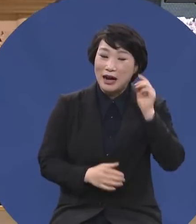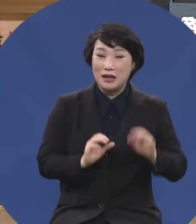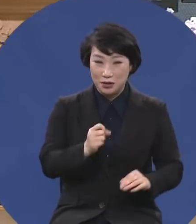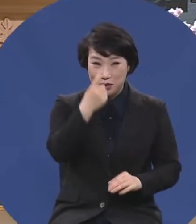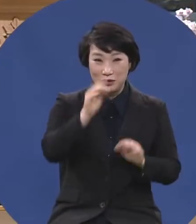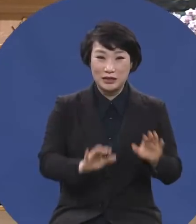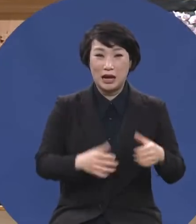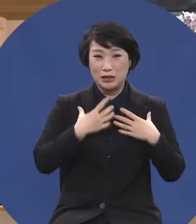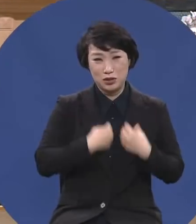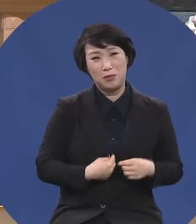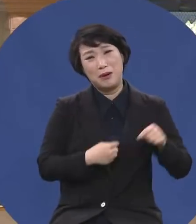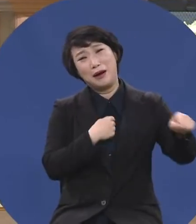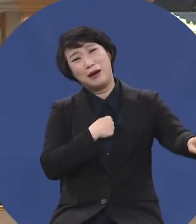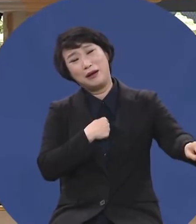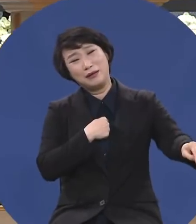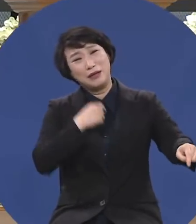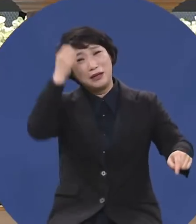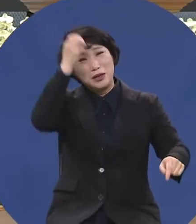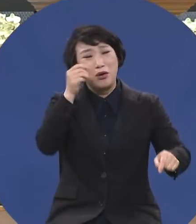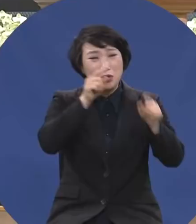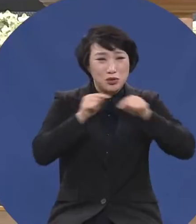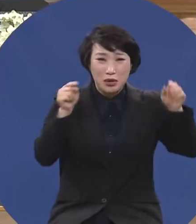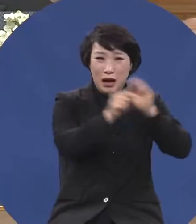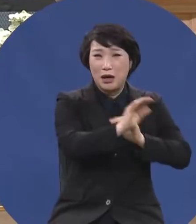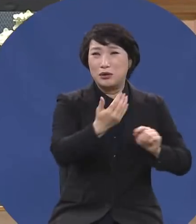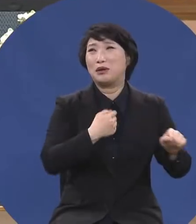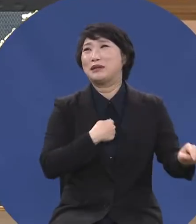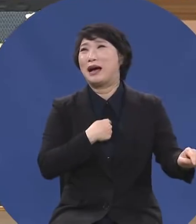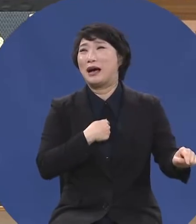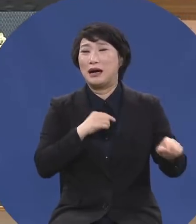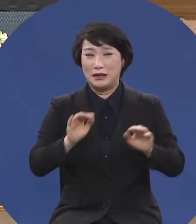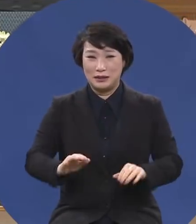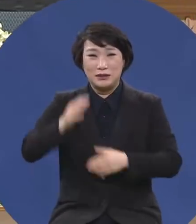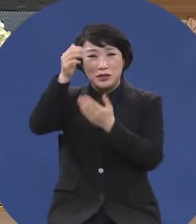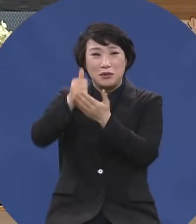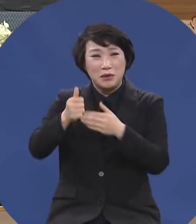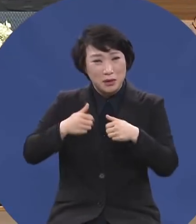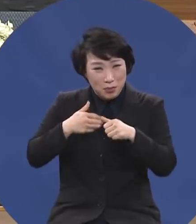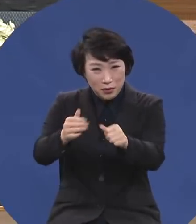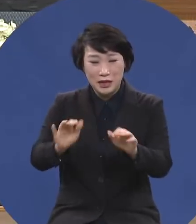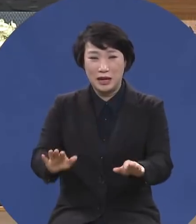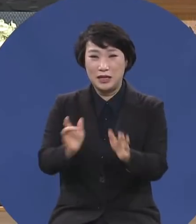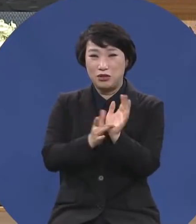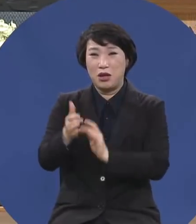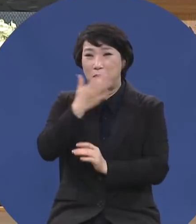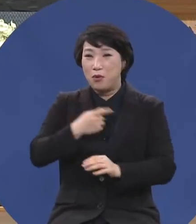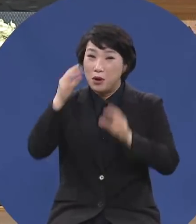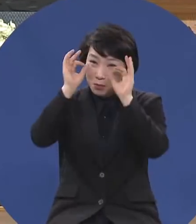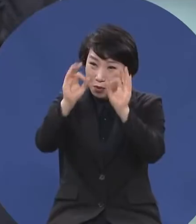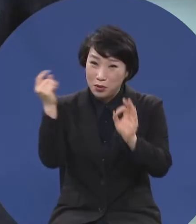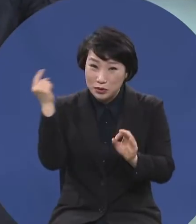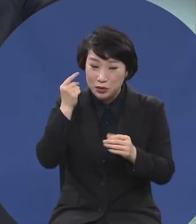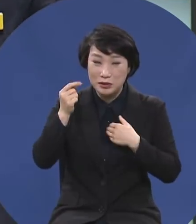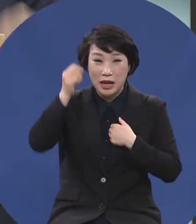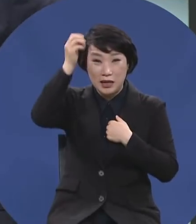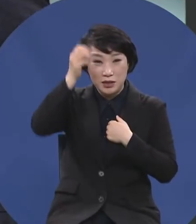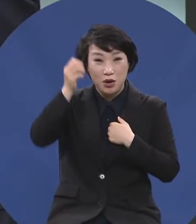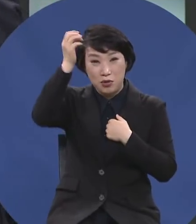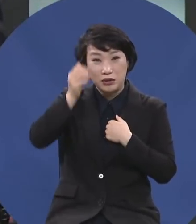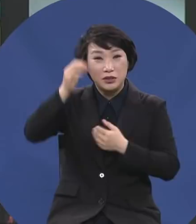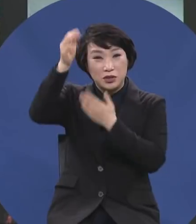인해서 절망적인 내 영혼이 지옥 갈 수밖에 없었습니다. 성령을 통해서 예수의 복음을 듣고 내